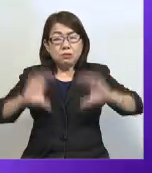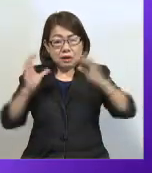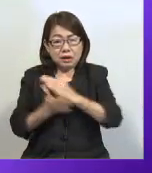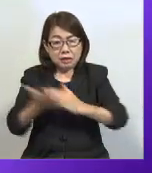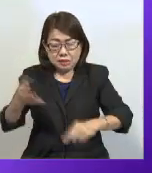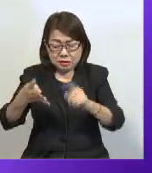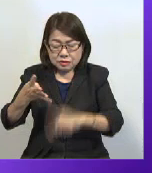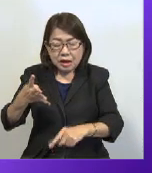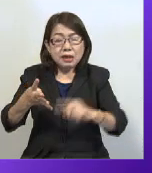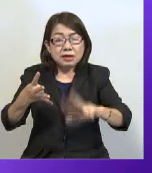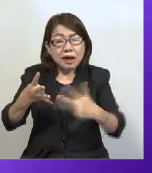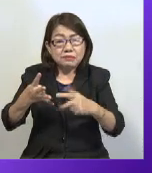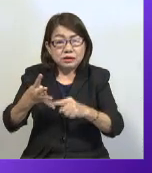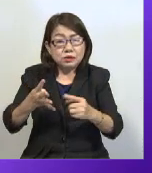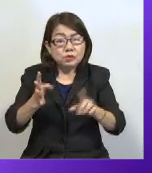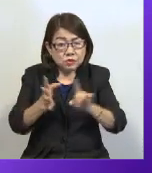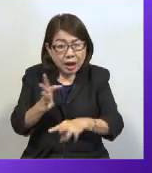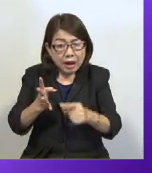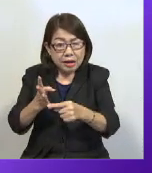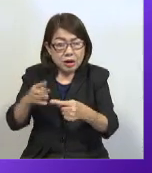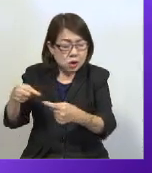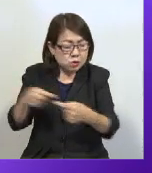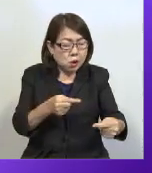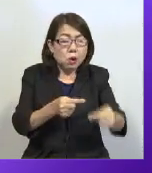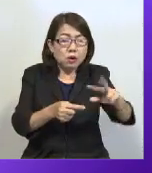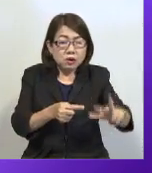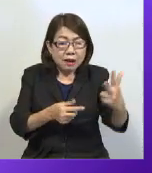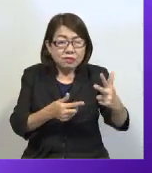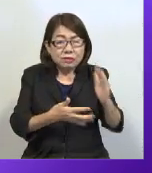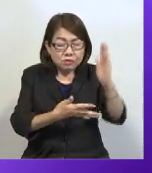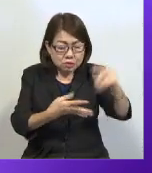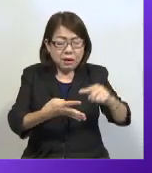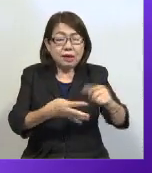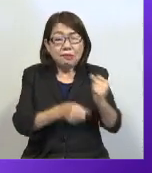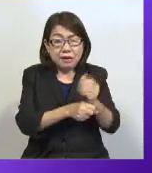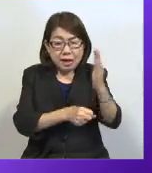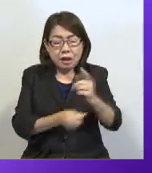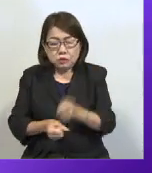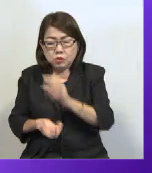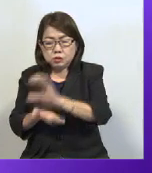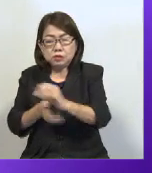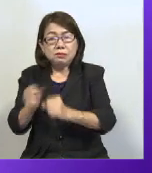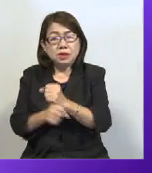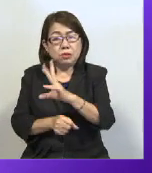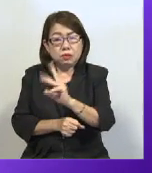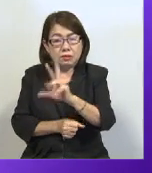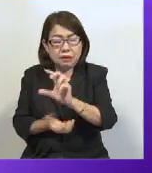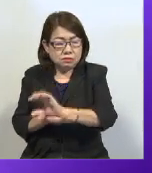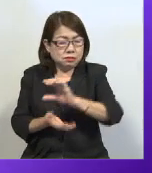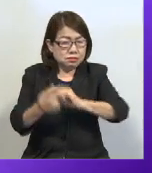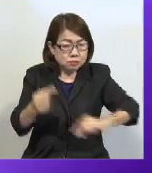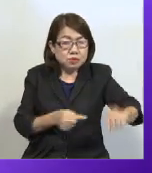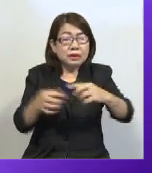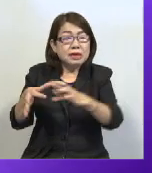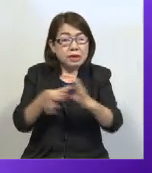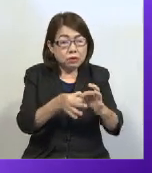าสสุดท้ายเพื่อส่งต่อไปยังไตรมาสแรกของปีหน้ายังต้องใช้เวลาเพราะว่างบประมาณของปี63อยู่ในขั้นตอนของการพิจาร